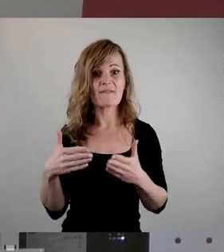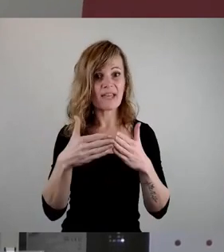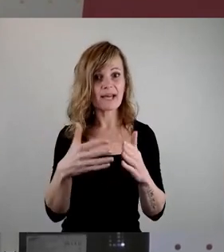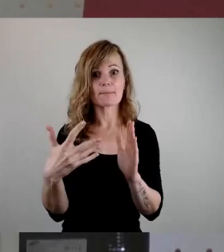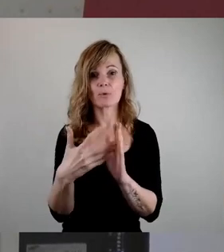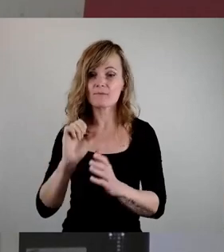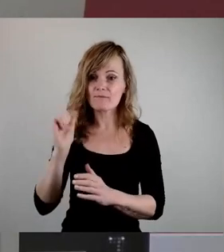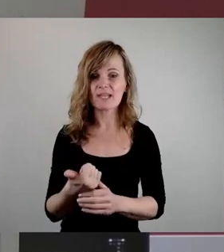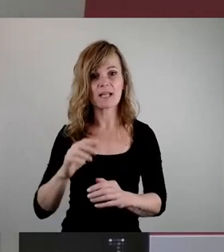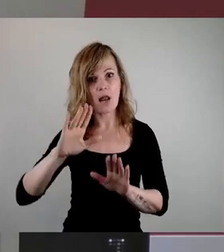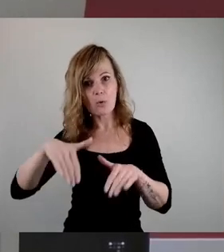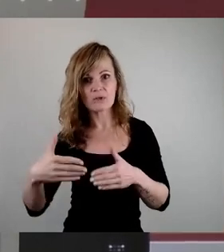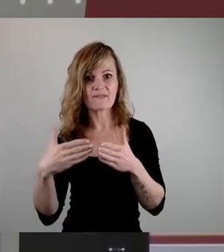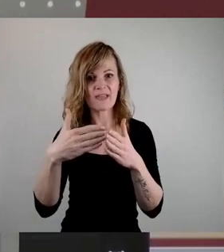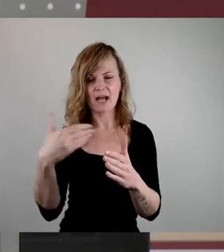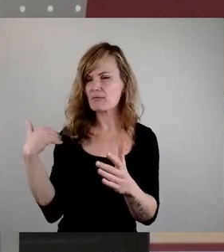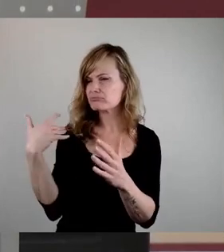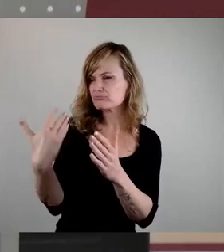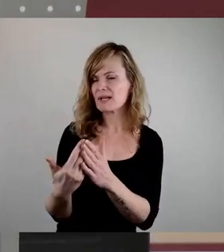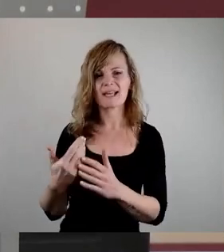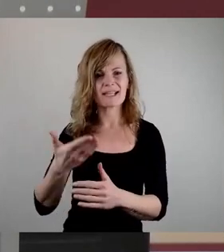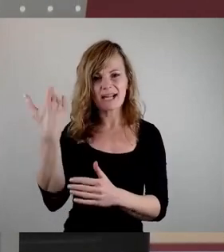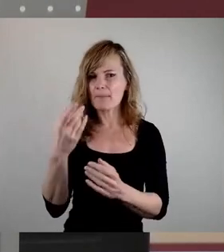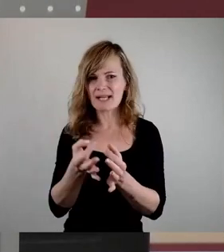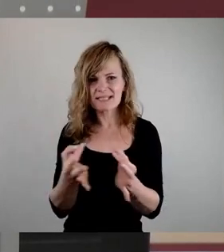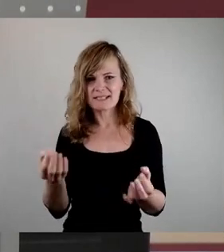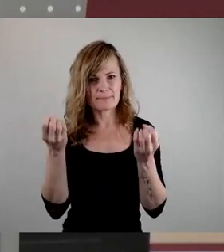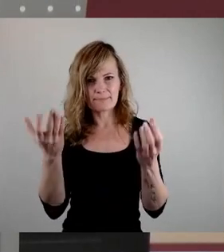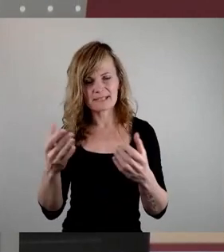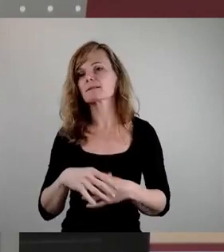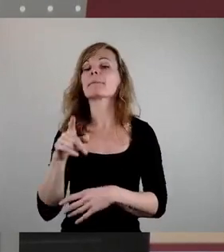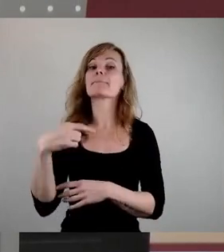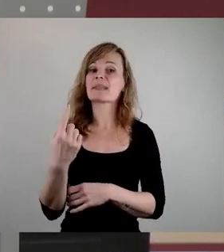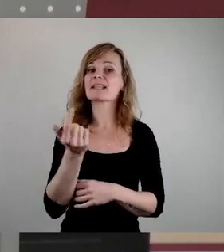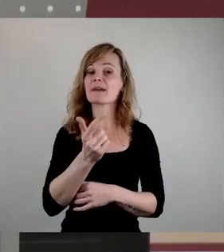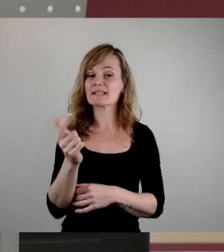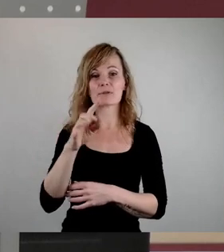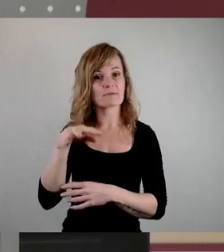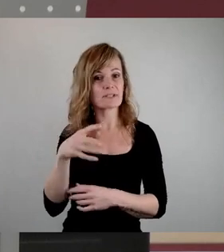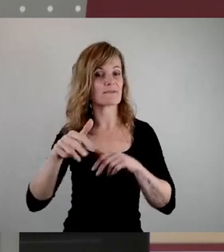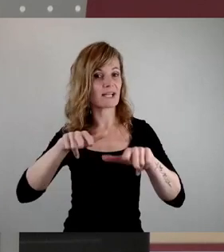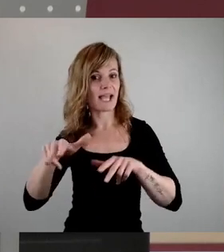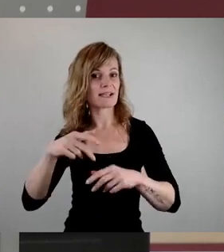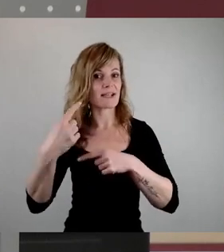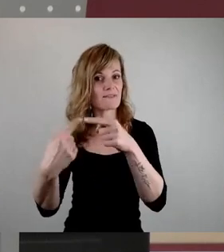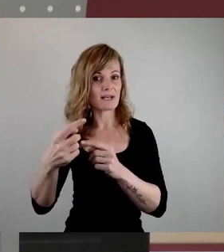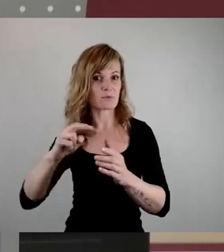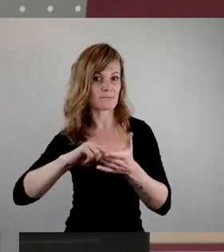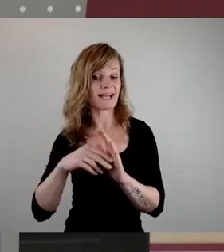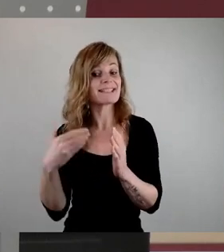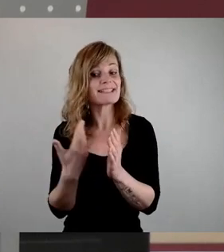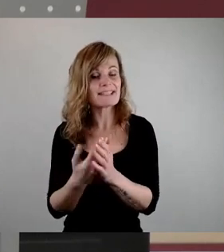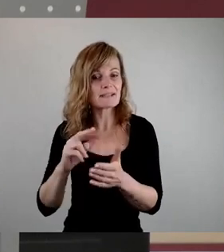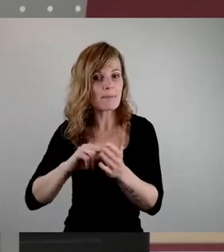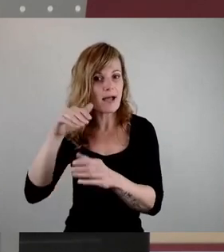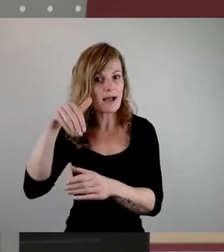So wirklich was passiert, ist damals nicht. Dann gab es 2014 einen Verkehrsentwicklungsplan. Dieser Verkehrsentwicklungsplan hat